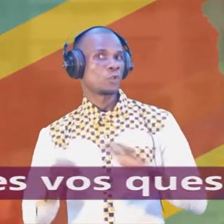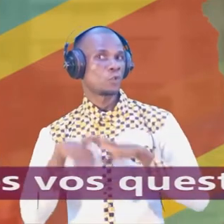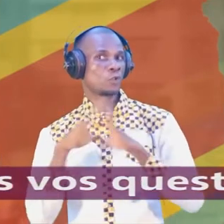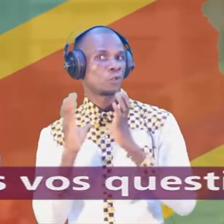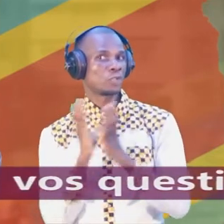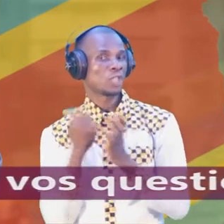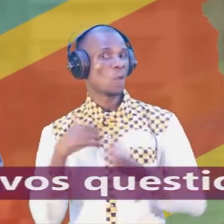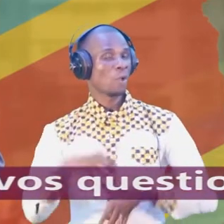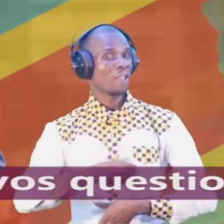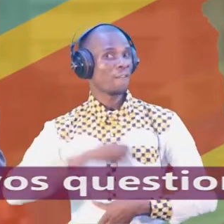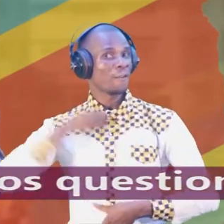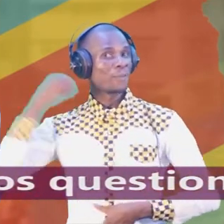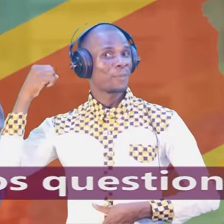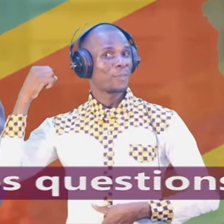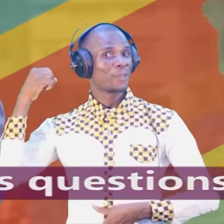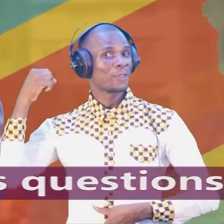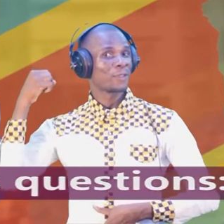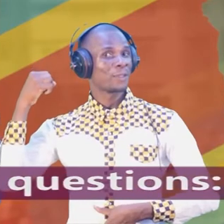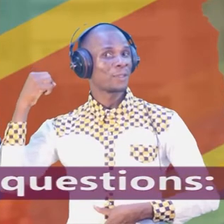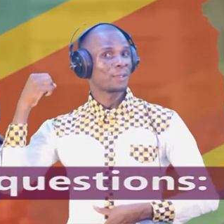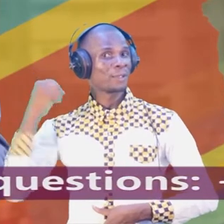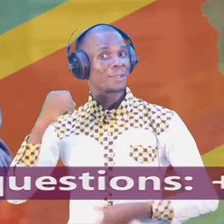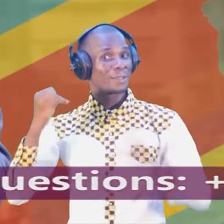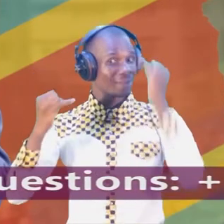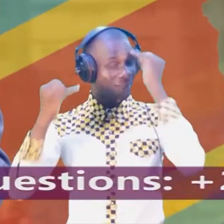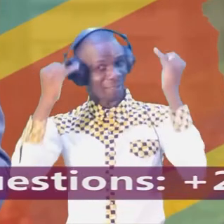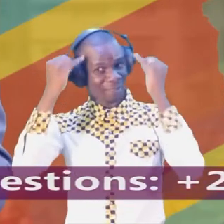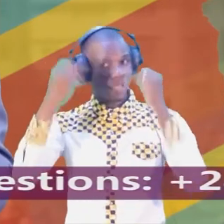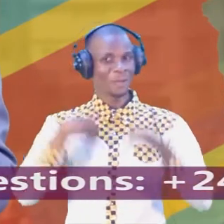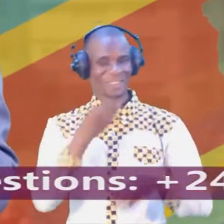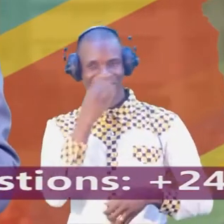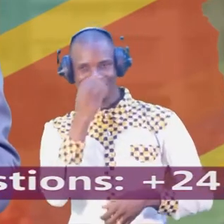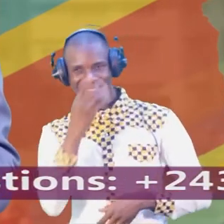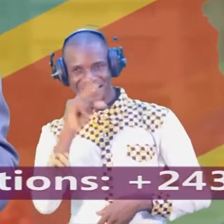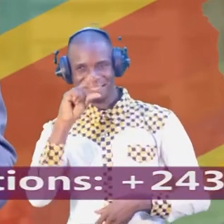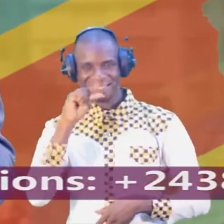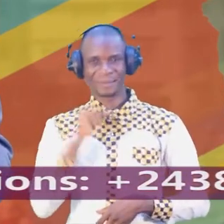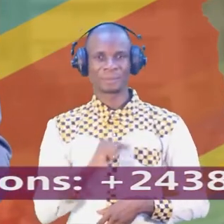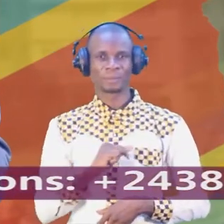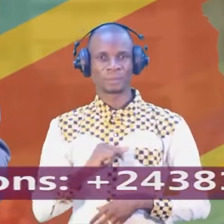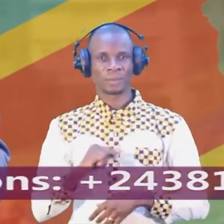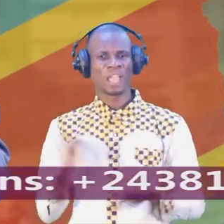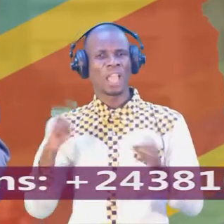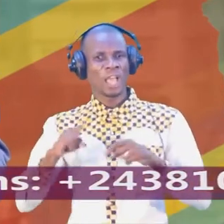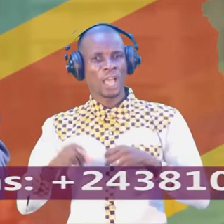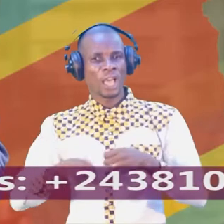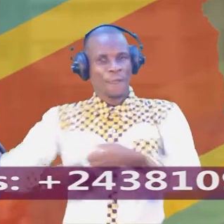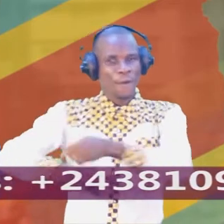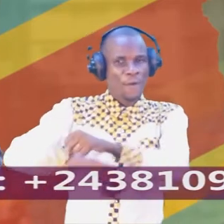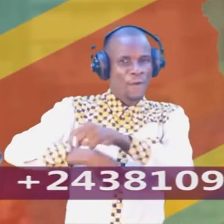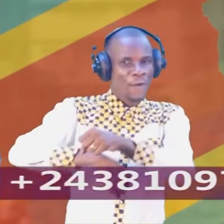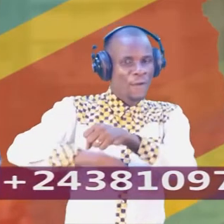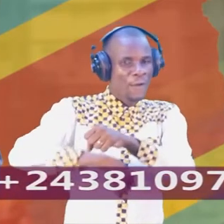kupoteza yale ambayo umeishapokea tayari. Na nataka nikupe mfano mmoja tu. Naona watu